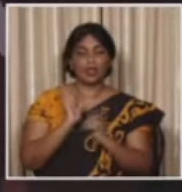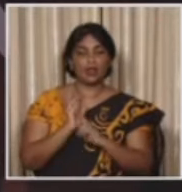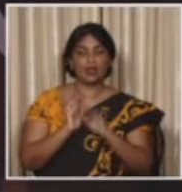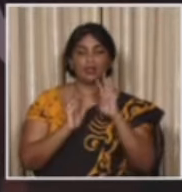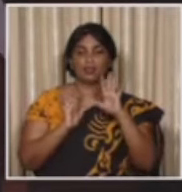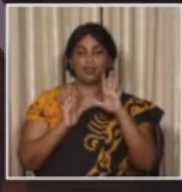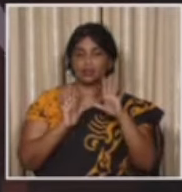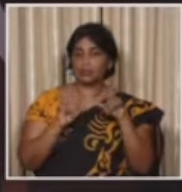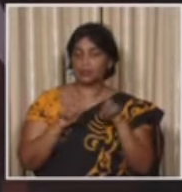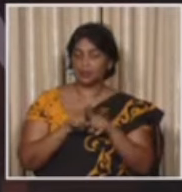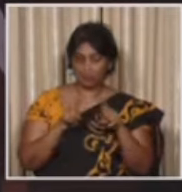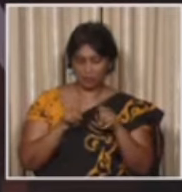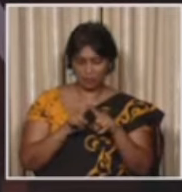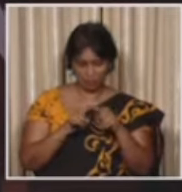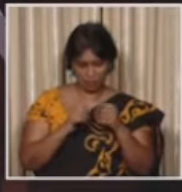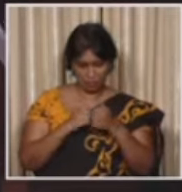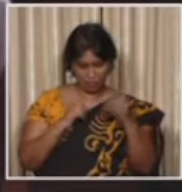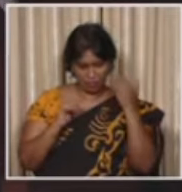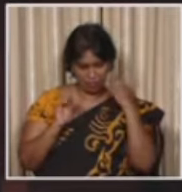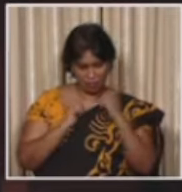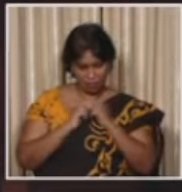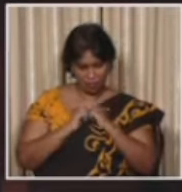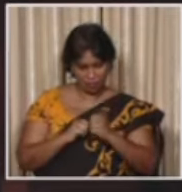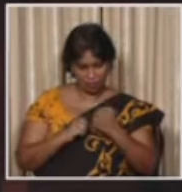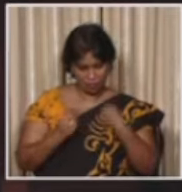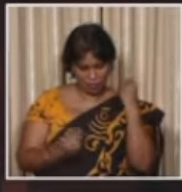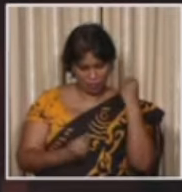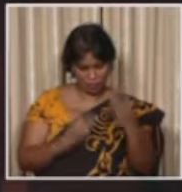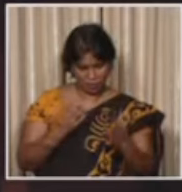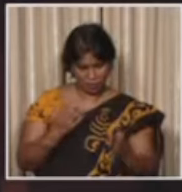145%කට පමණ රැකී රක්ෂා සපයන.